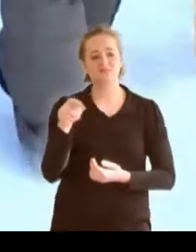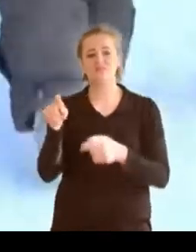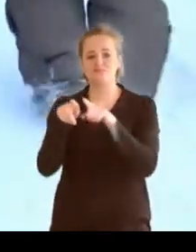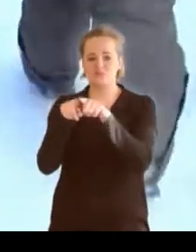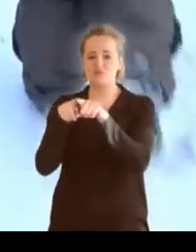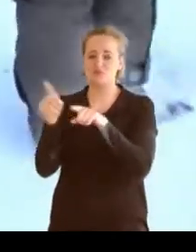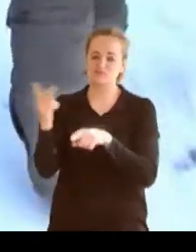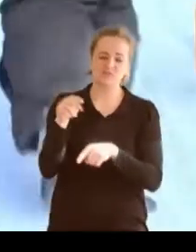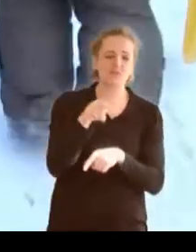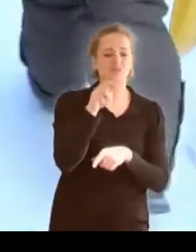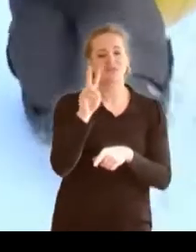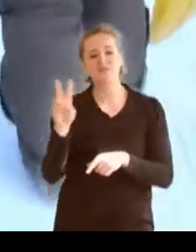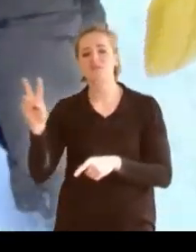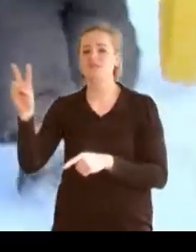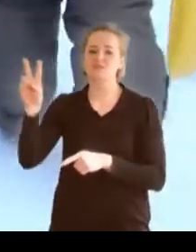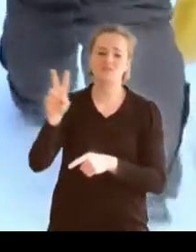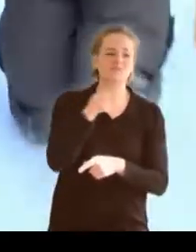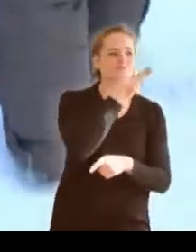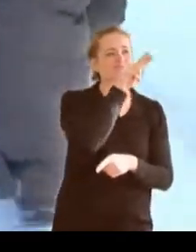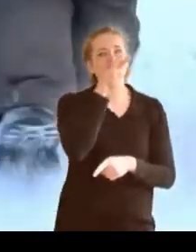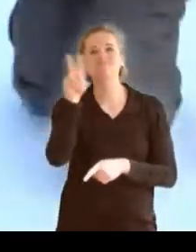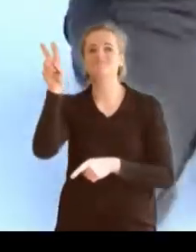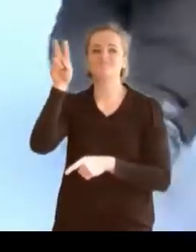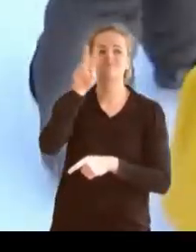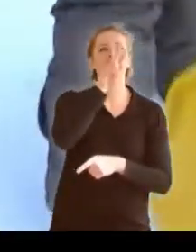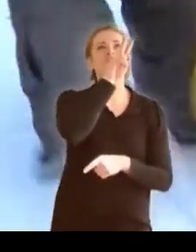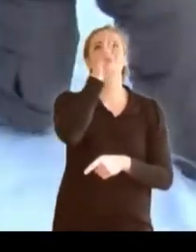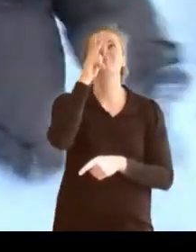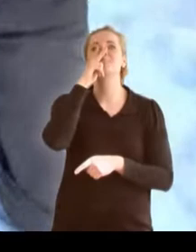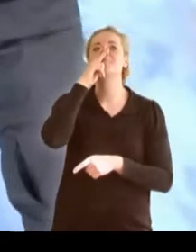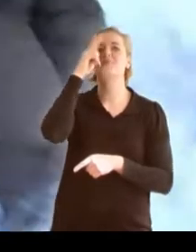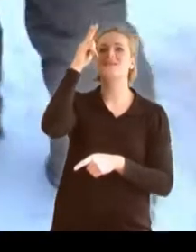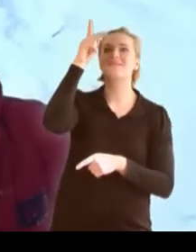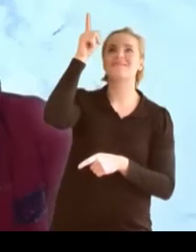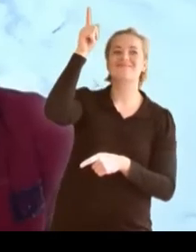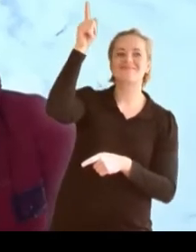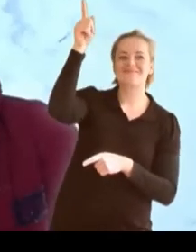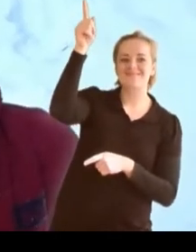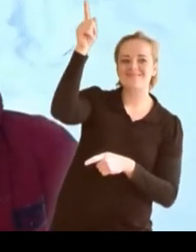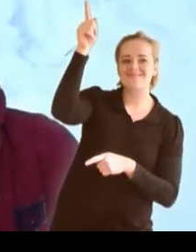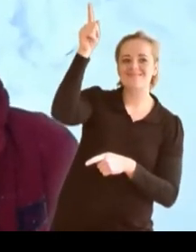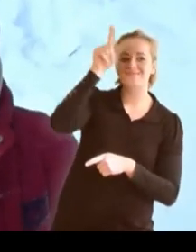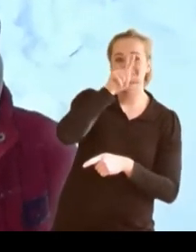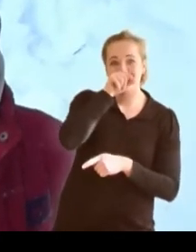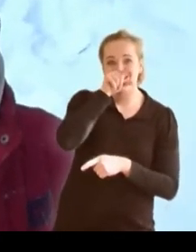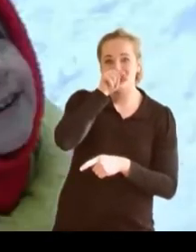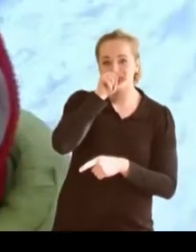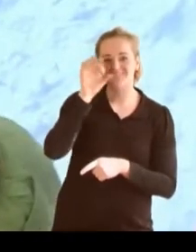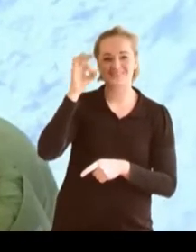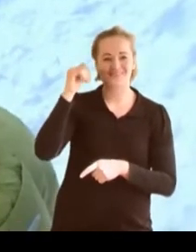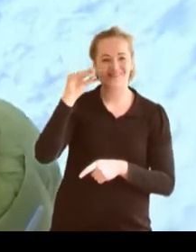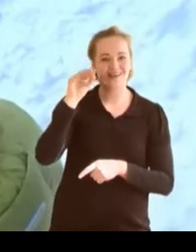Aurimas su Ramune patraukė toliau. Eidami jie dairėsi aukštyn į dangų, į medžius ir